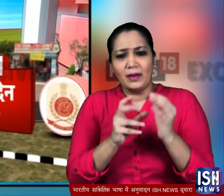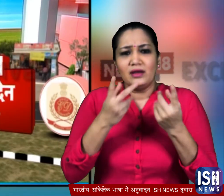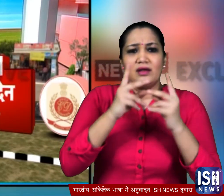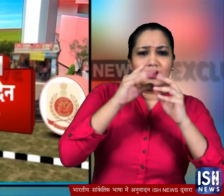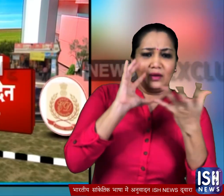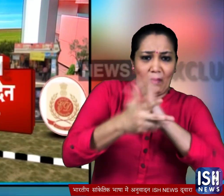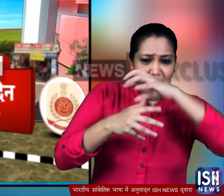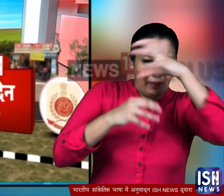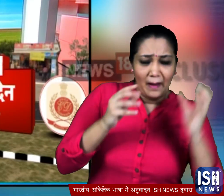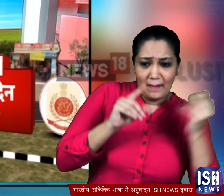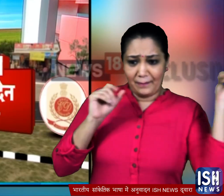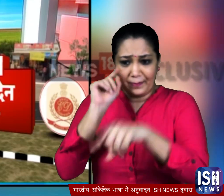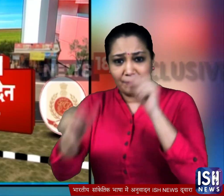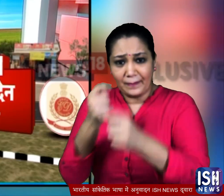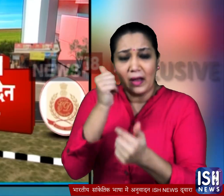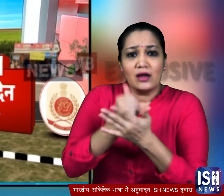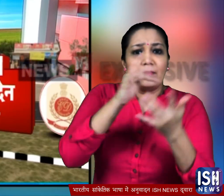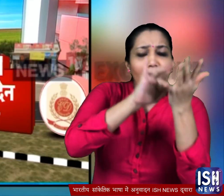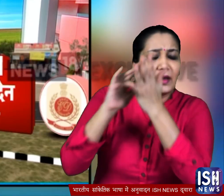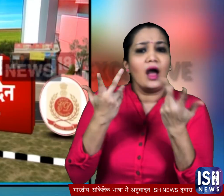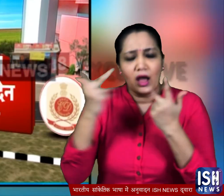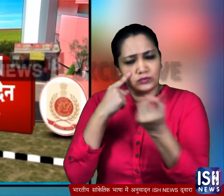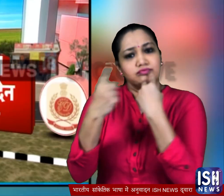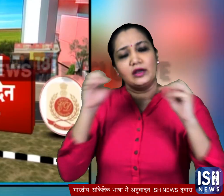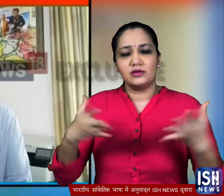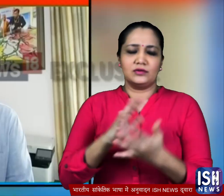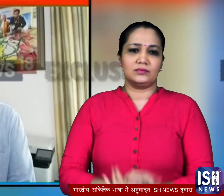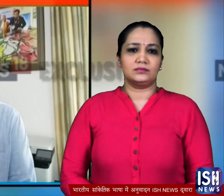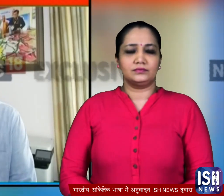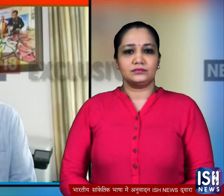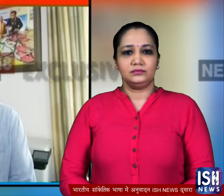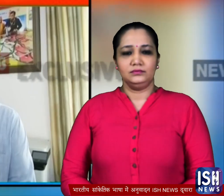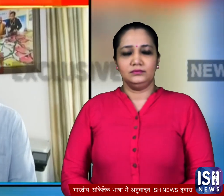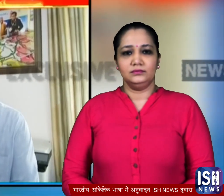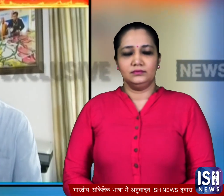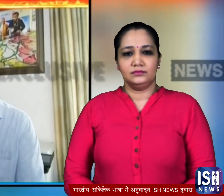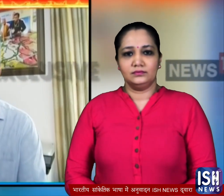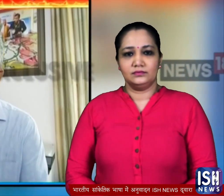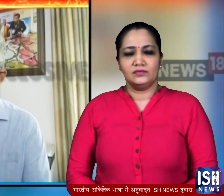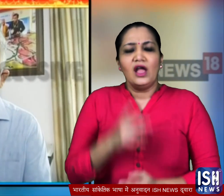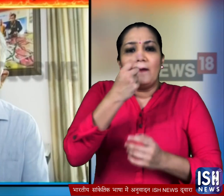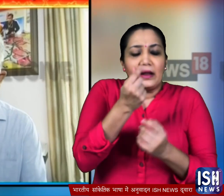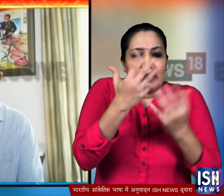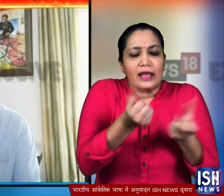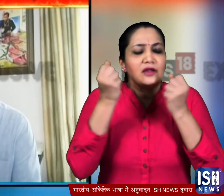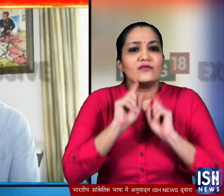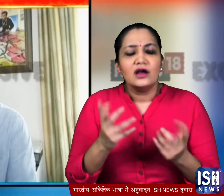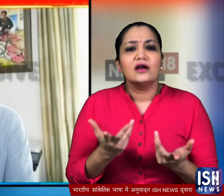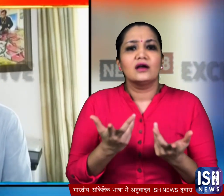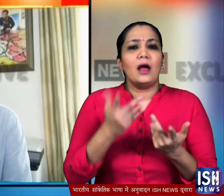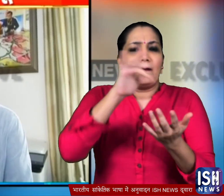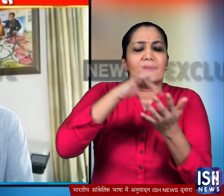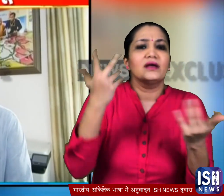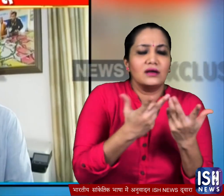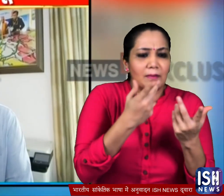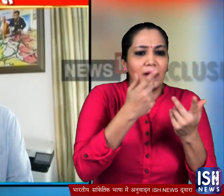में पैसे डाले गए इसकी भी जांच ईडी ने तेज कर दी। फंड्स आ कहां से रहे थे, क्योंकि जब फंडिंग